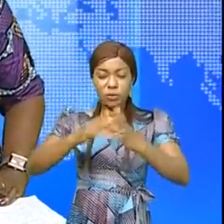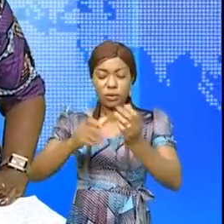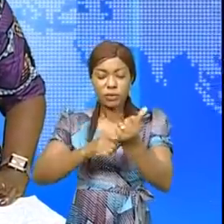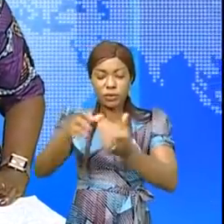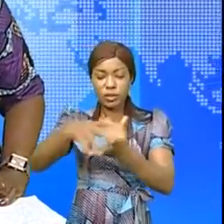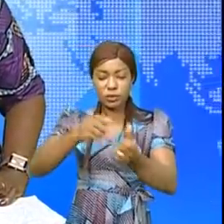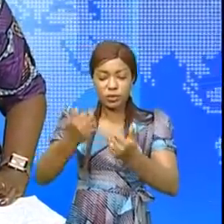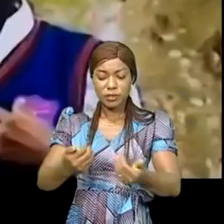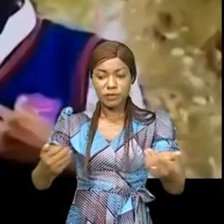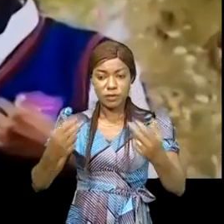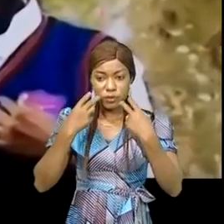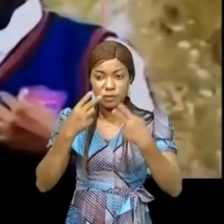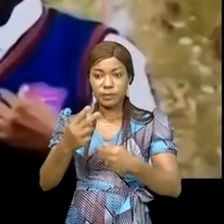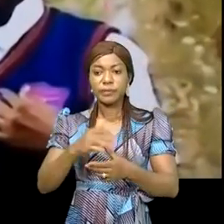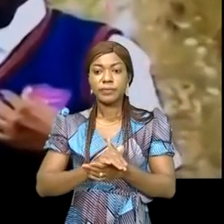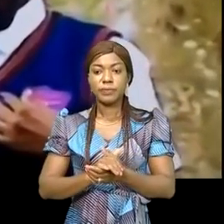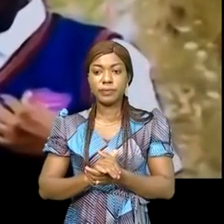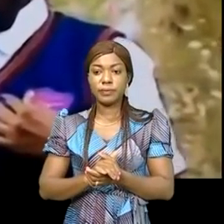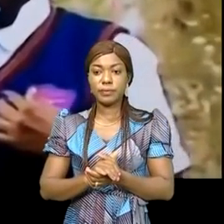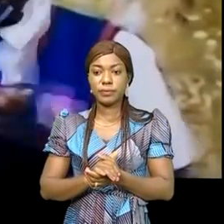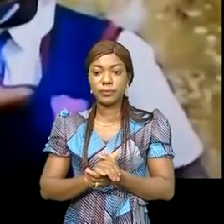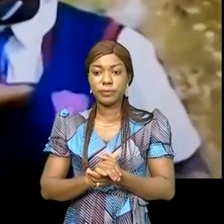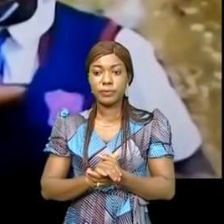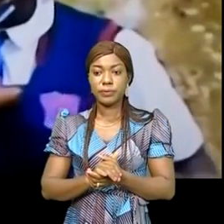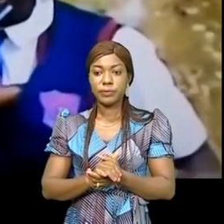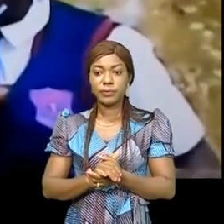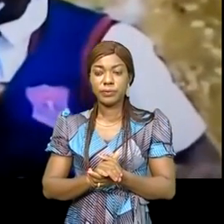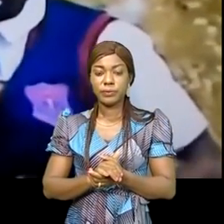Suivez. Merci beaucoup. Et pour finir,